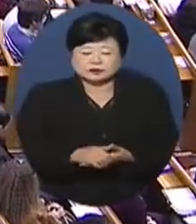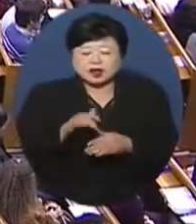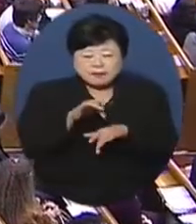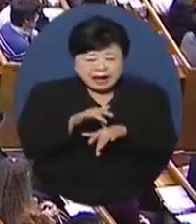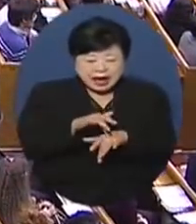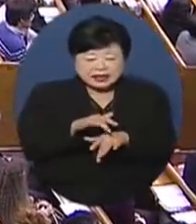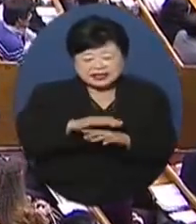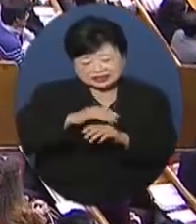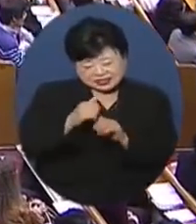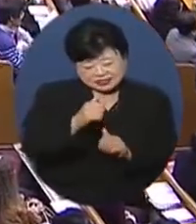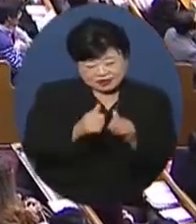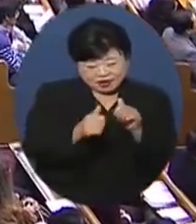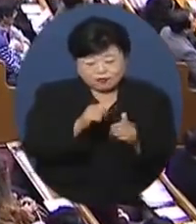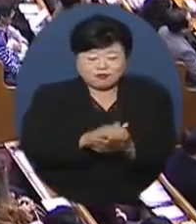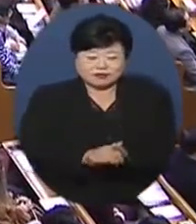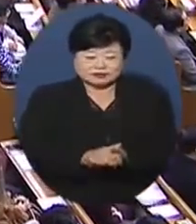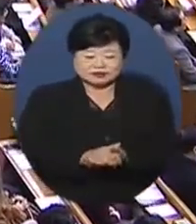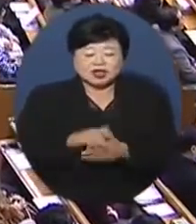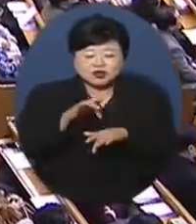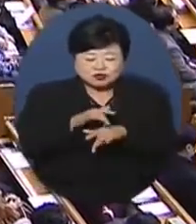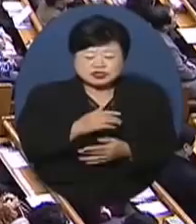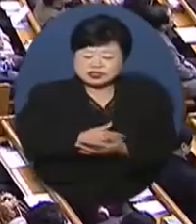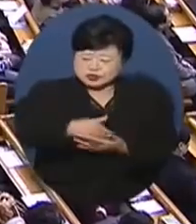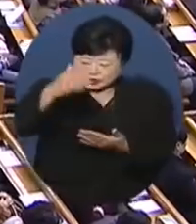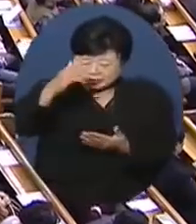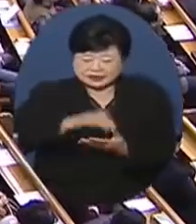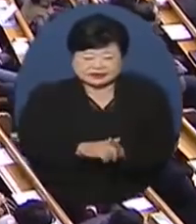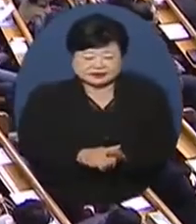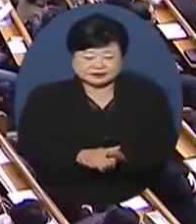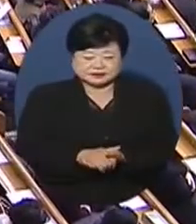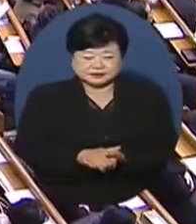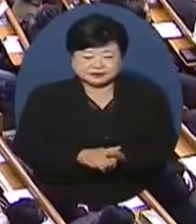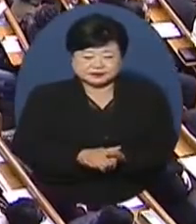마귀를 대적하고 귀신을 쫓아내는